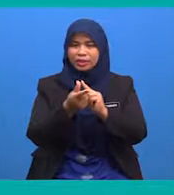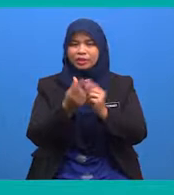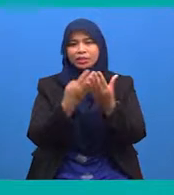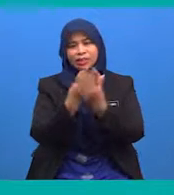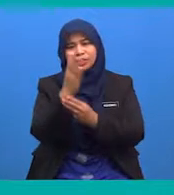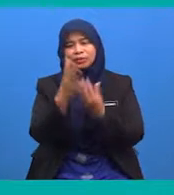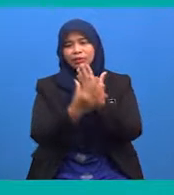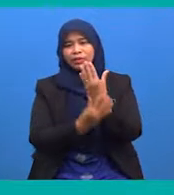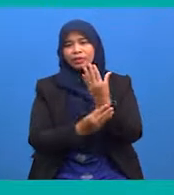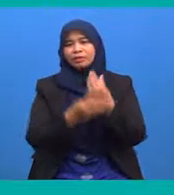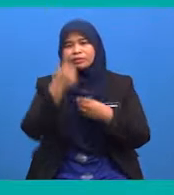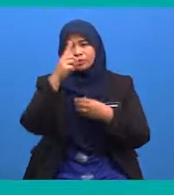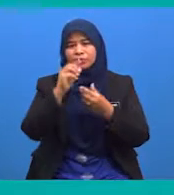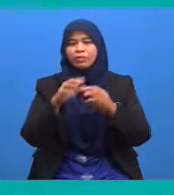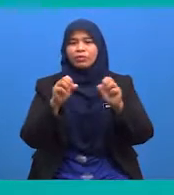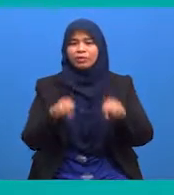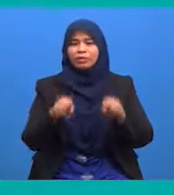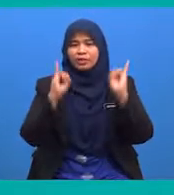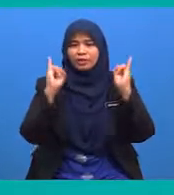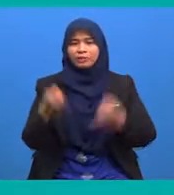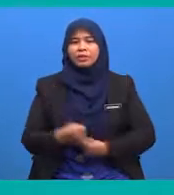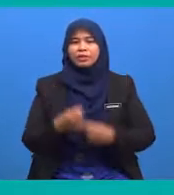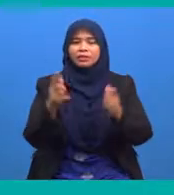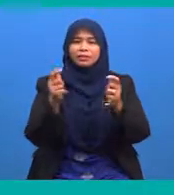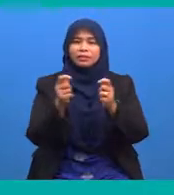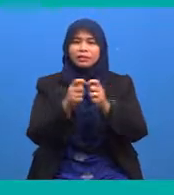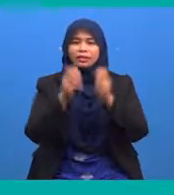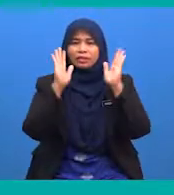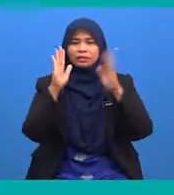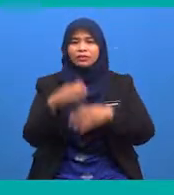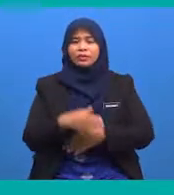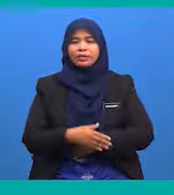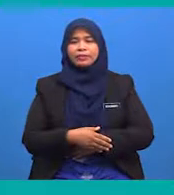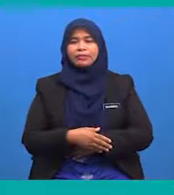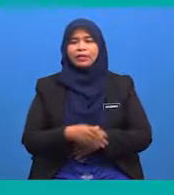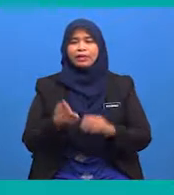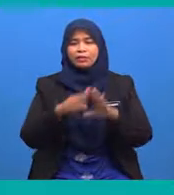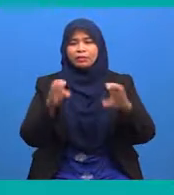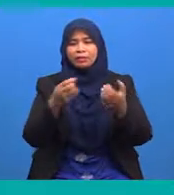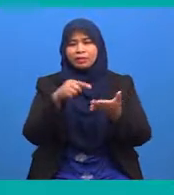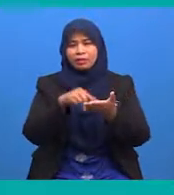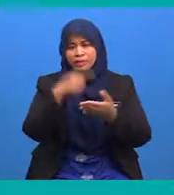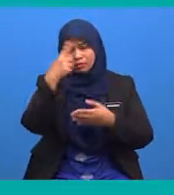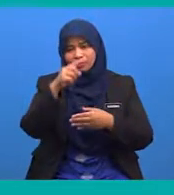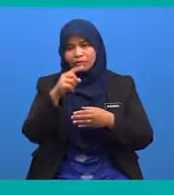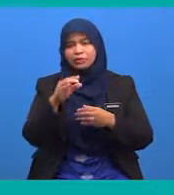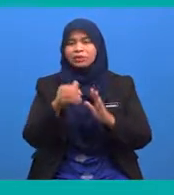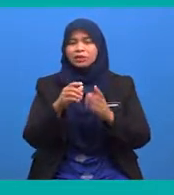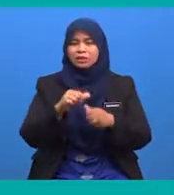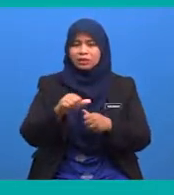untuk membolehkan ibadat seperti solat dilaksanakan. Perbuatan ini untuk